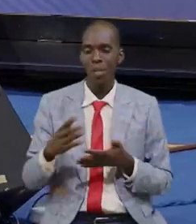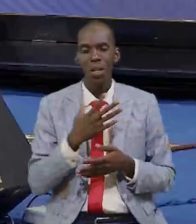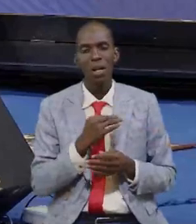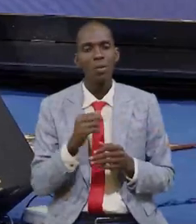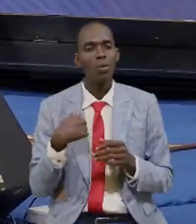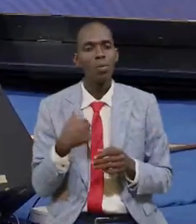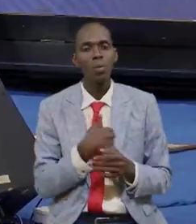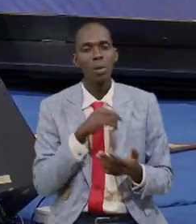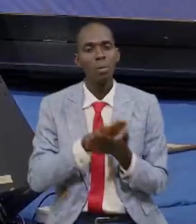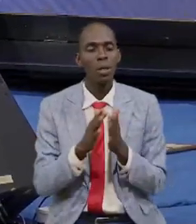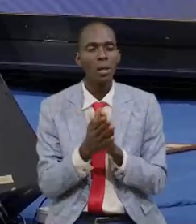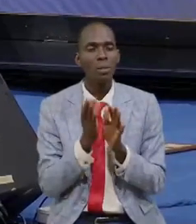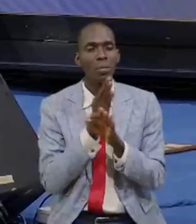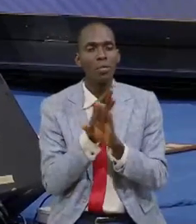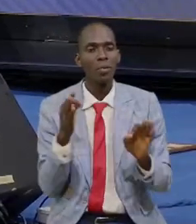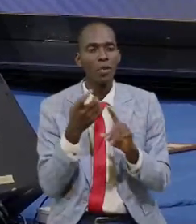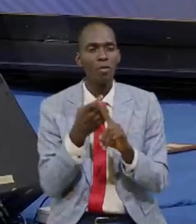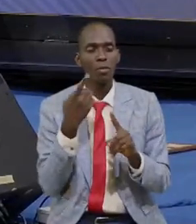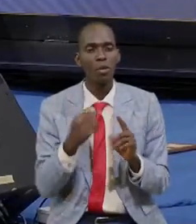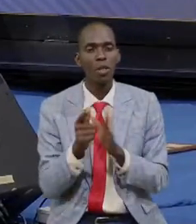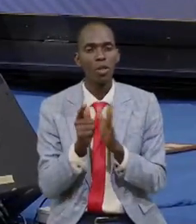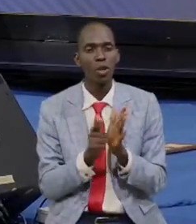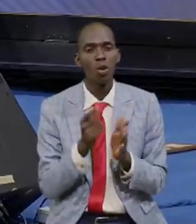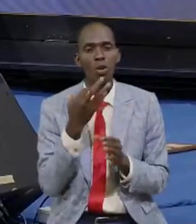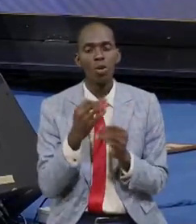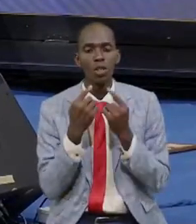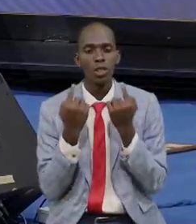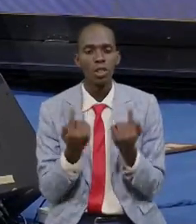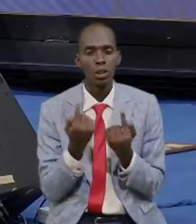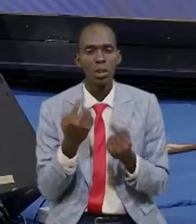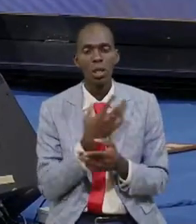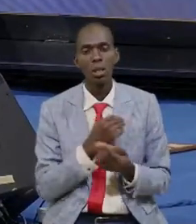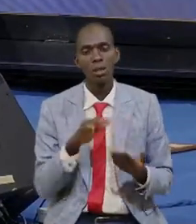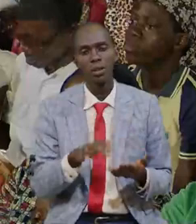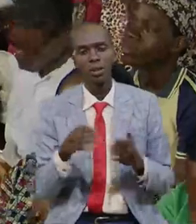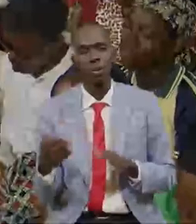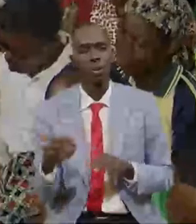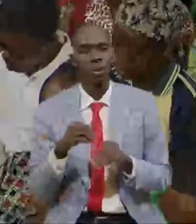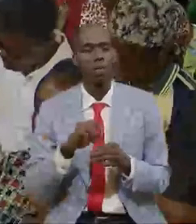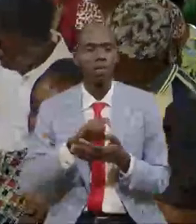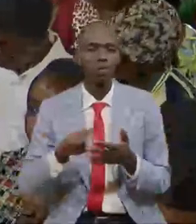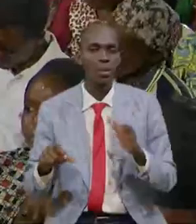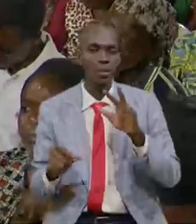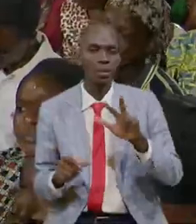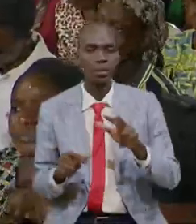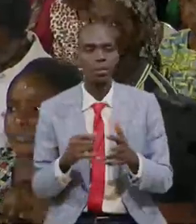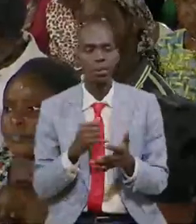sommes affranchis de la loi du péché et de la mort. Et le verset 3